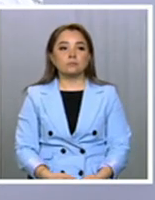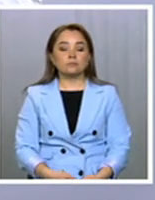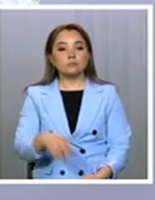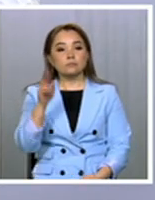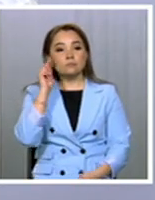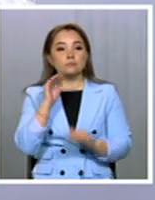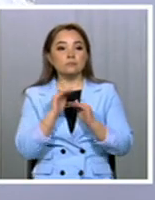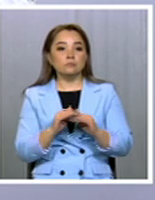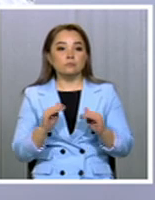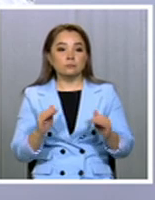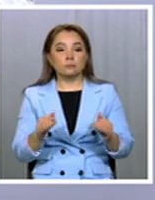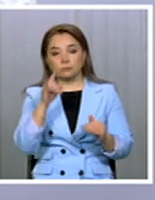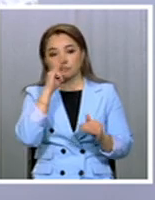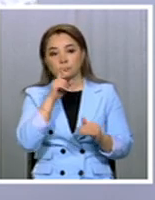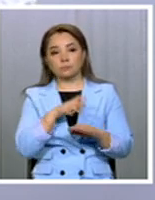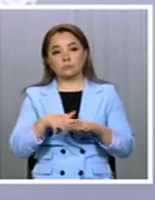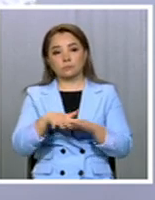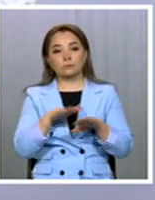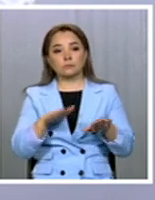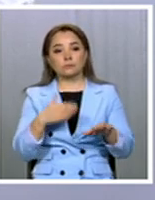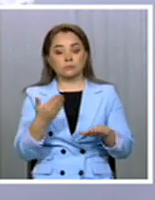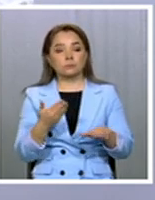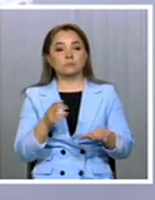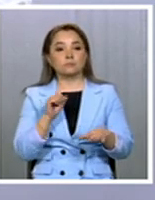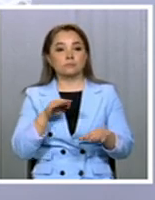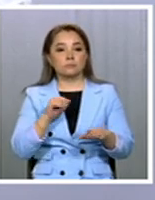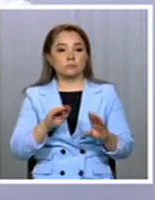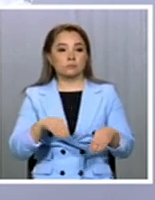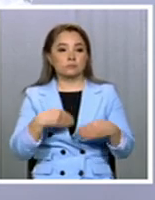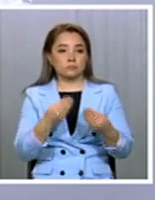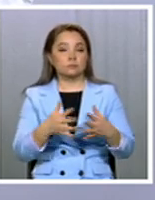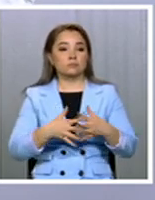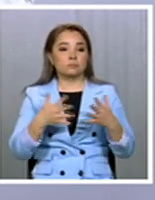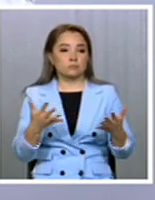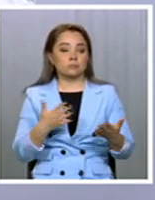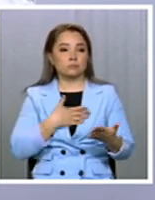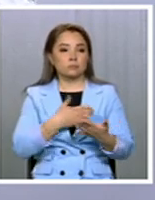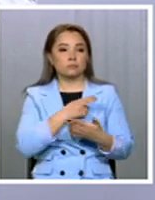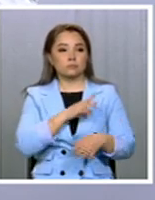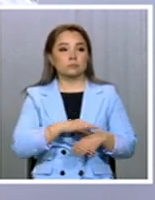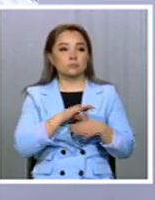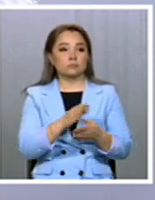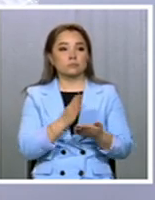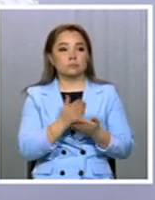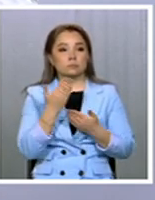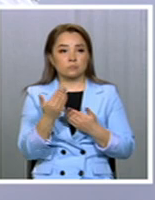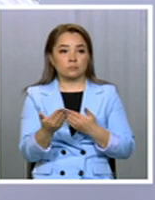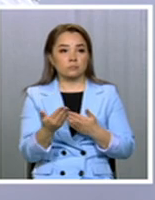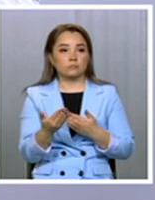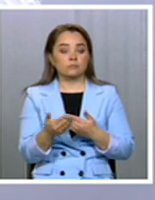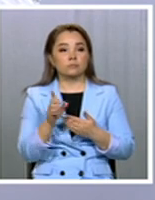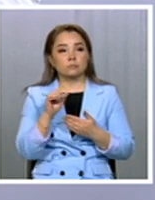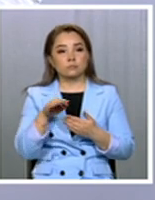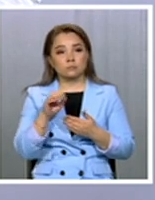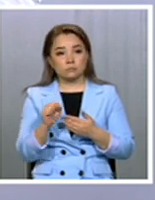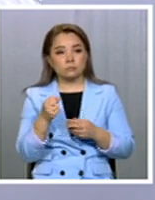Оқушылар, қазақ халқында бата беру үлкен өнеге саналады. Бата елге сыйлы